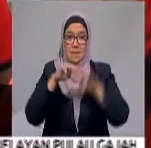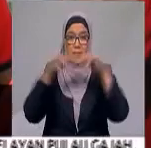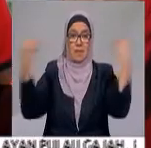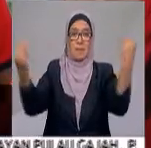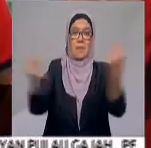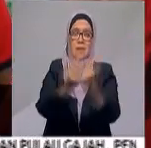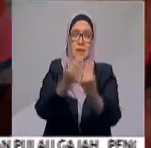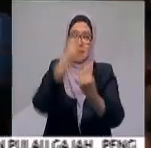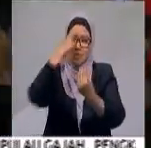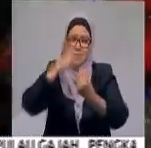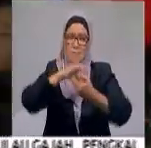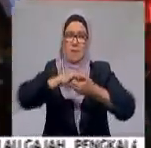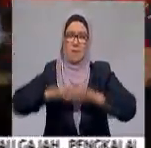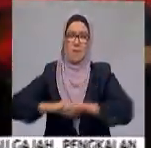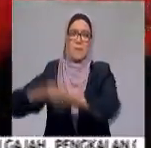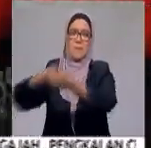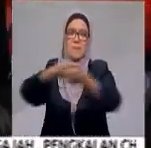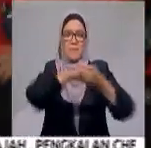satu-satu bersama-sama.